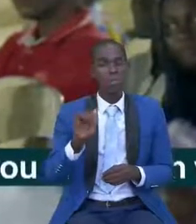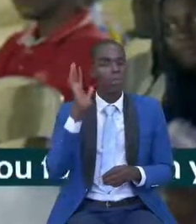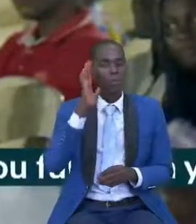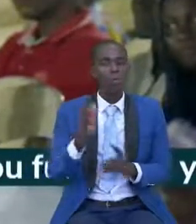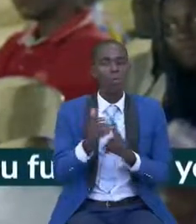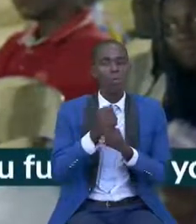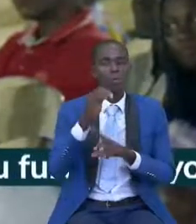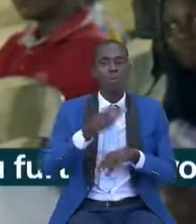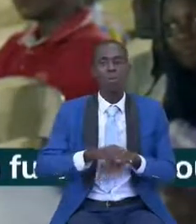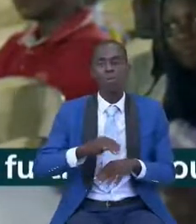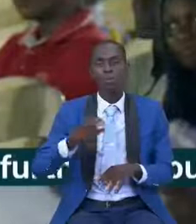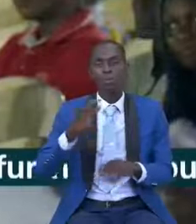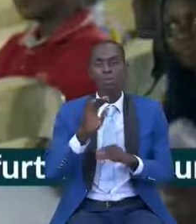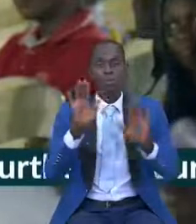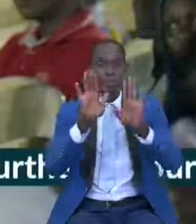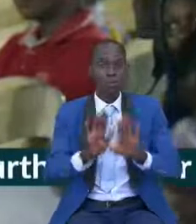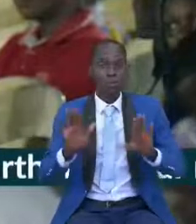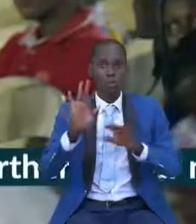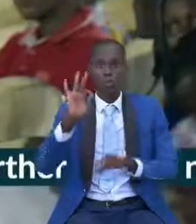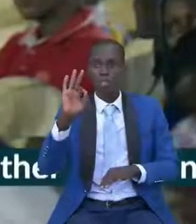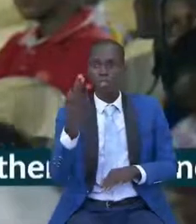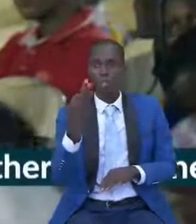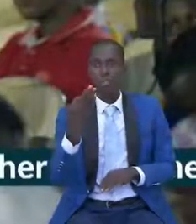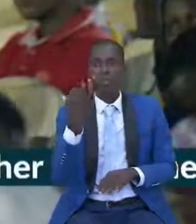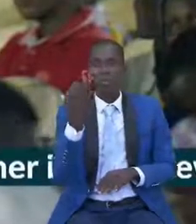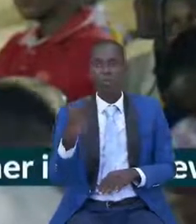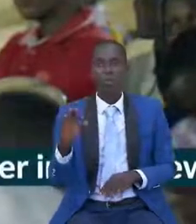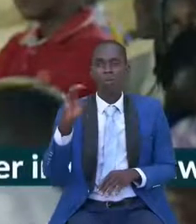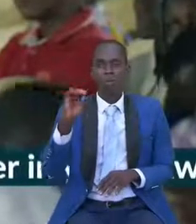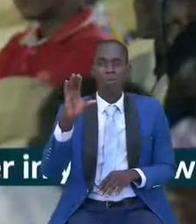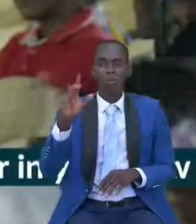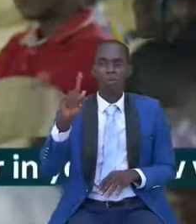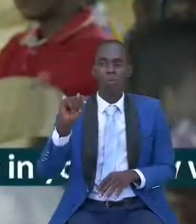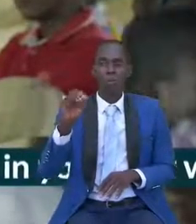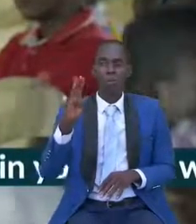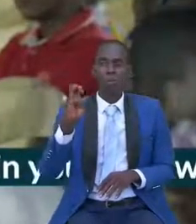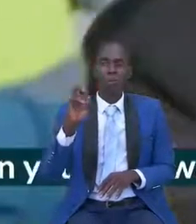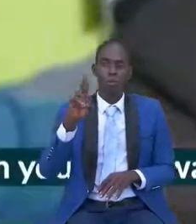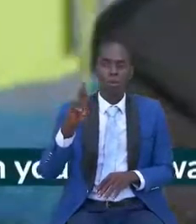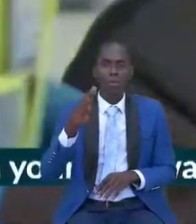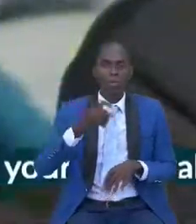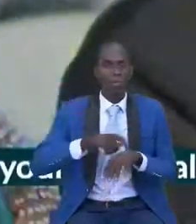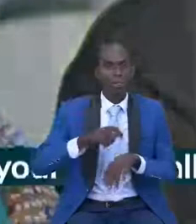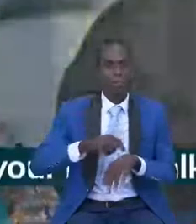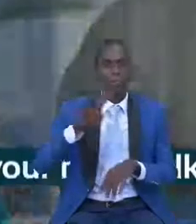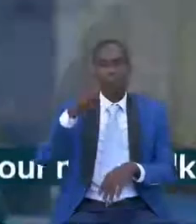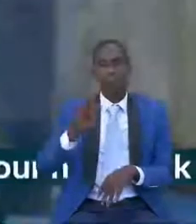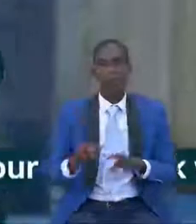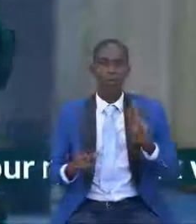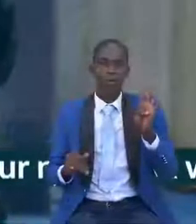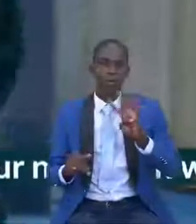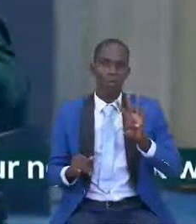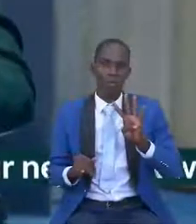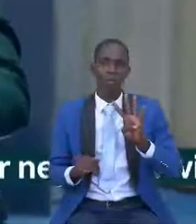et nous aurons, ce sera le 9 octobre, le dimanche 9 octobre, il y aura